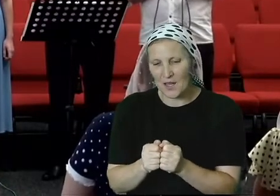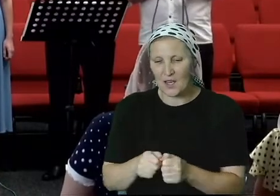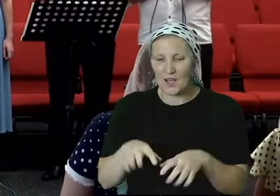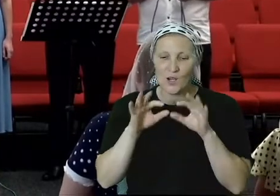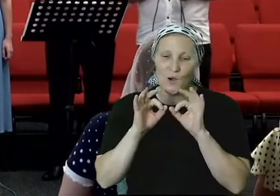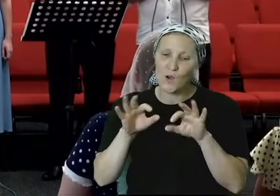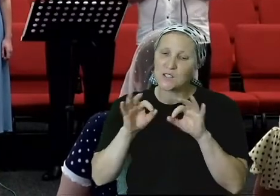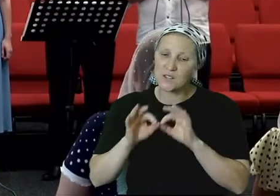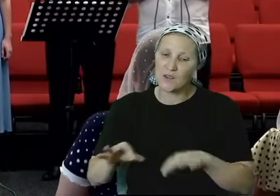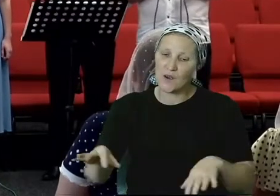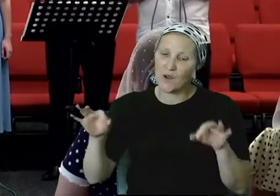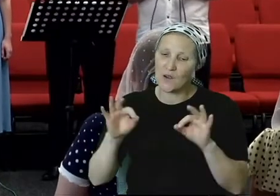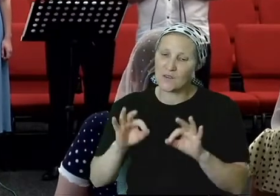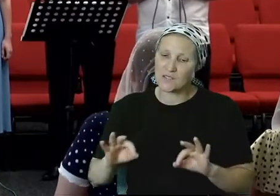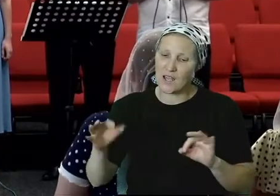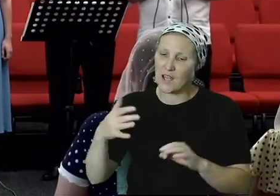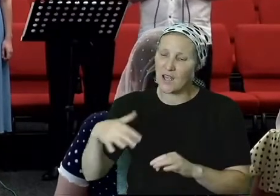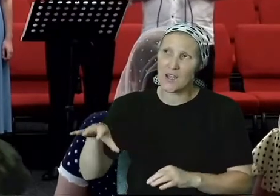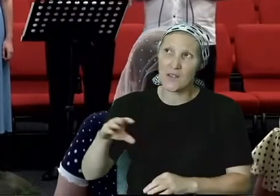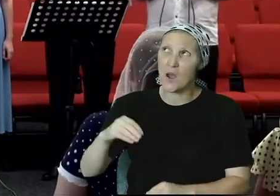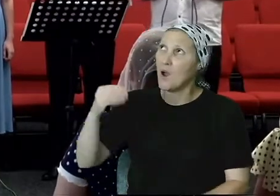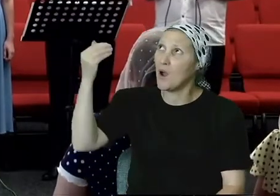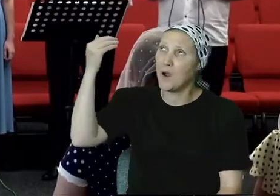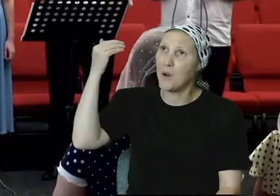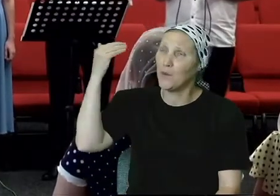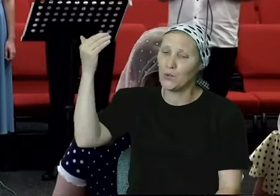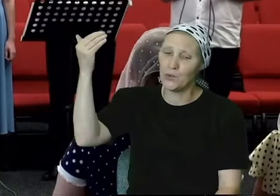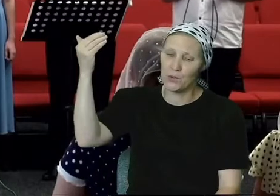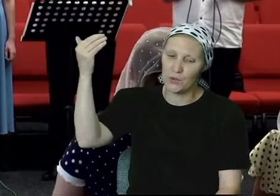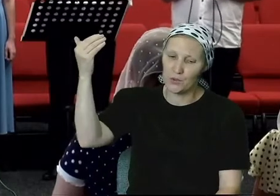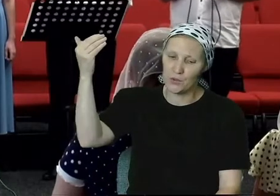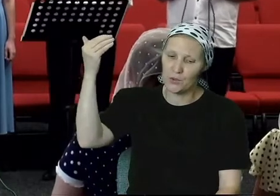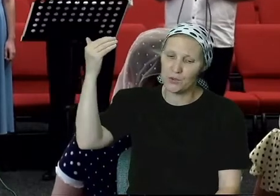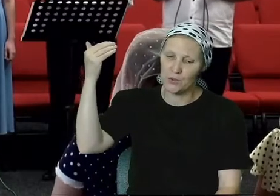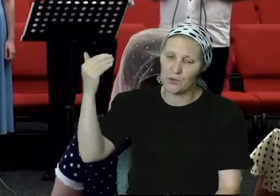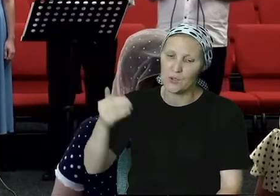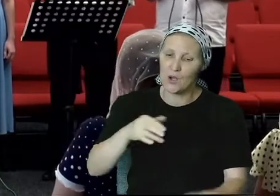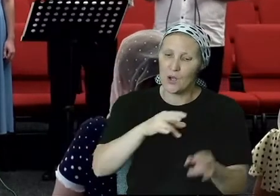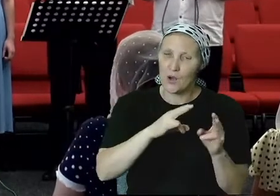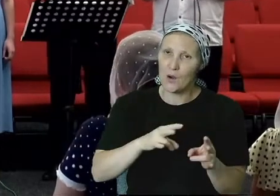помолись, розкажи про все йому,